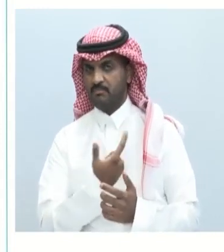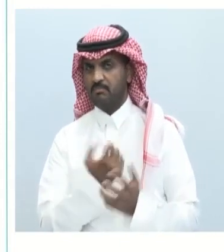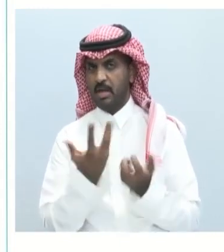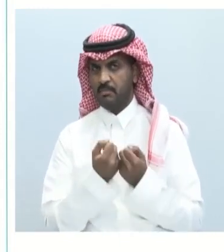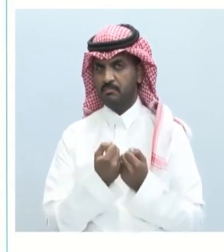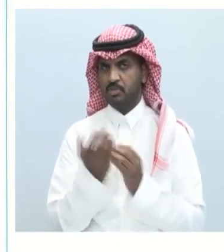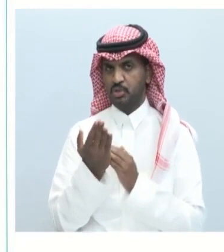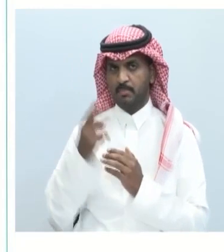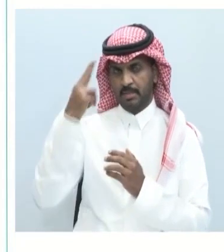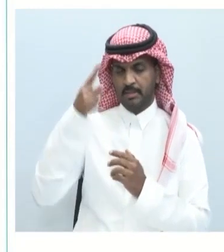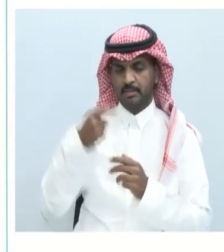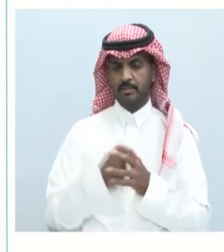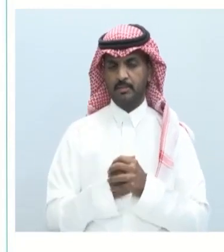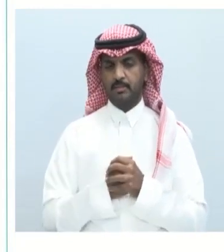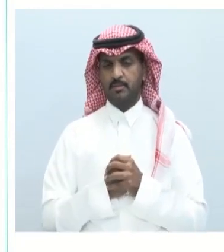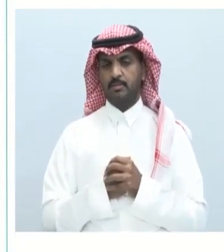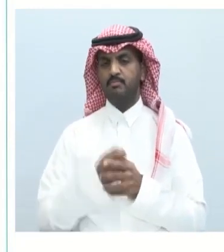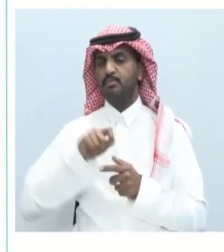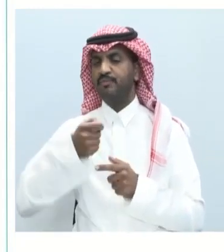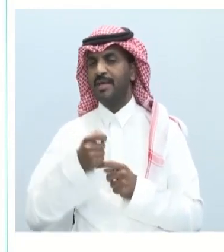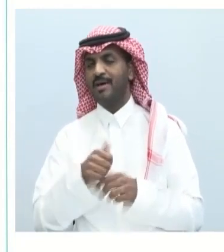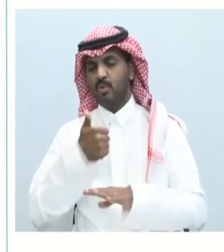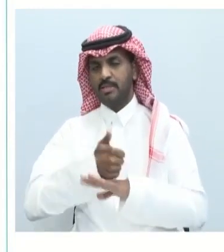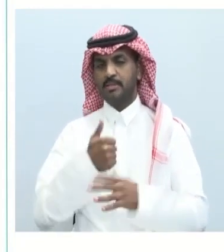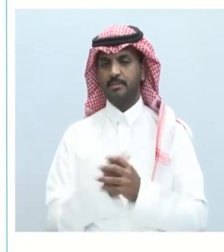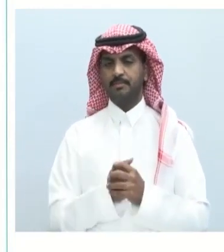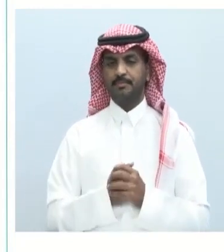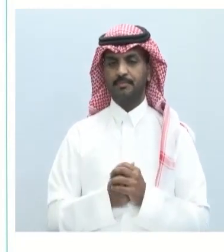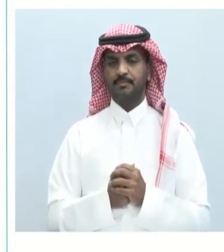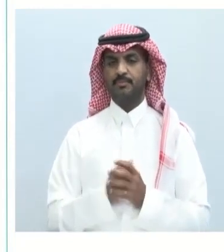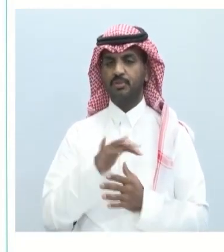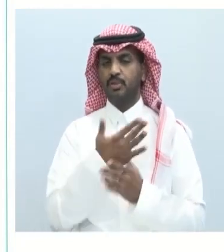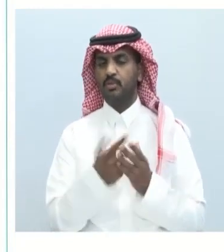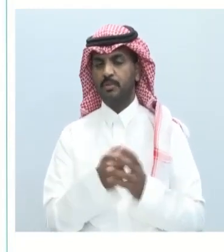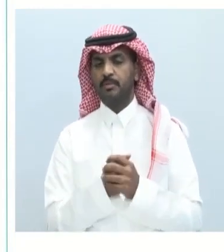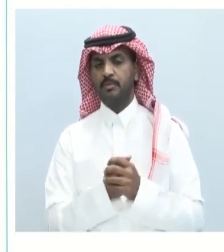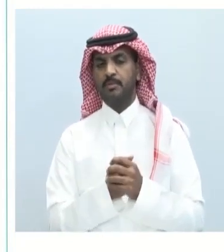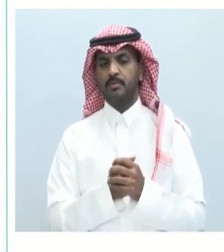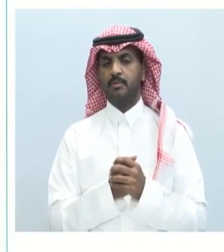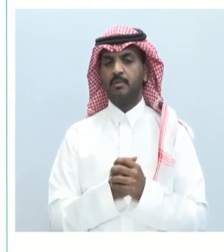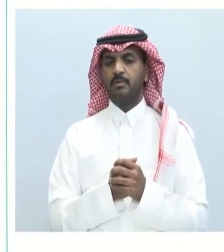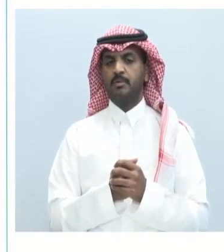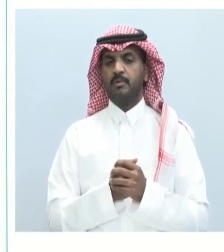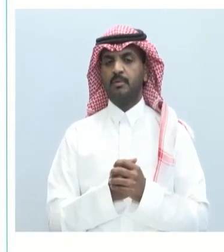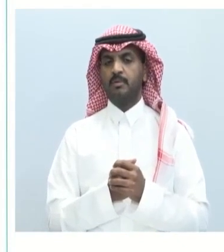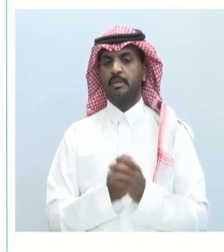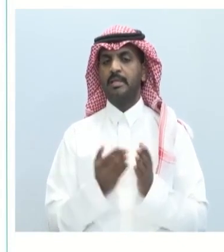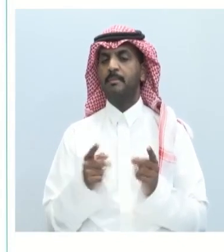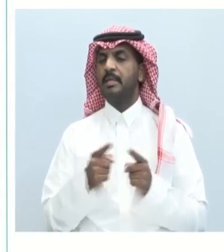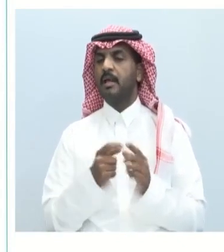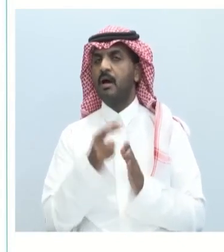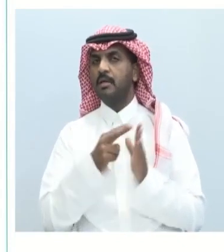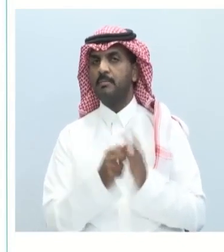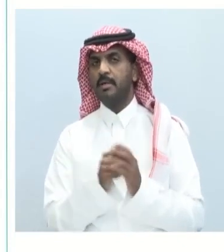حقل السجل المدني هو المفتاح الاساسي ايضا جدول يمكن ان ينتوي ينتمي الى قاعده